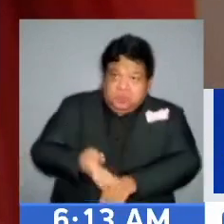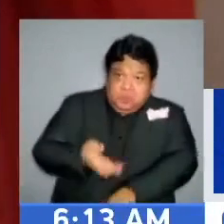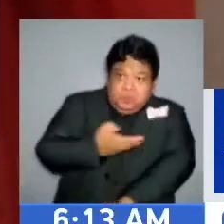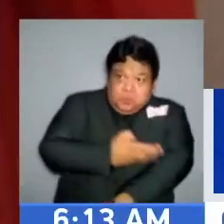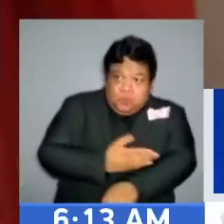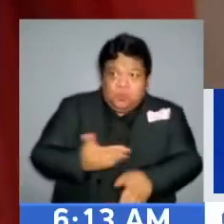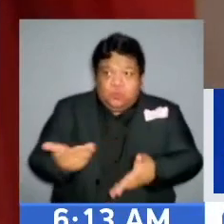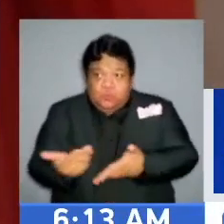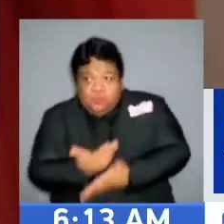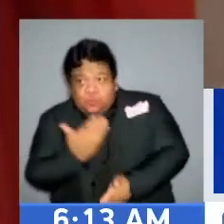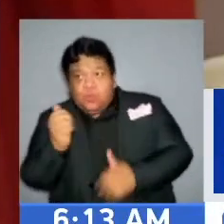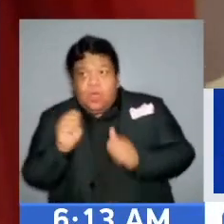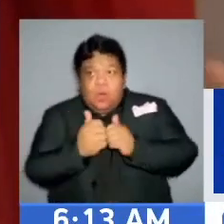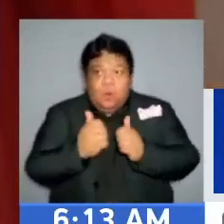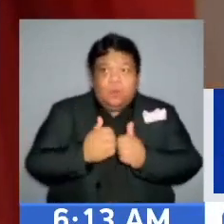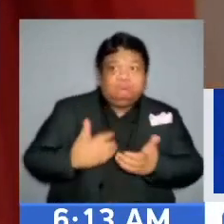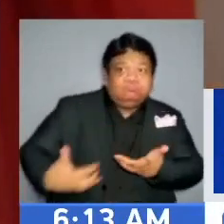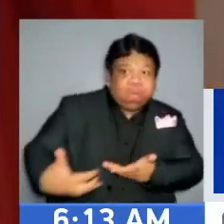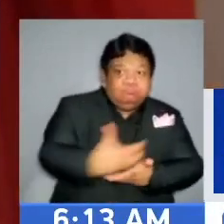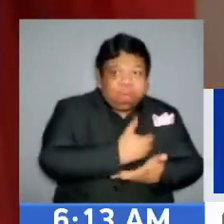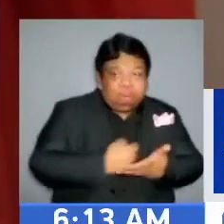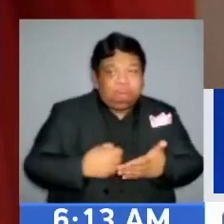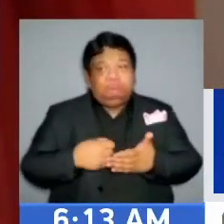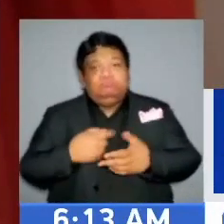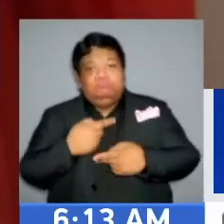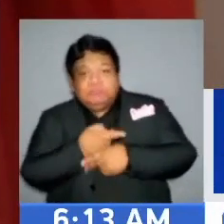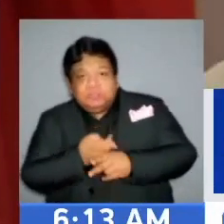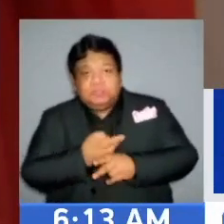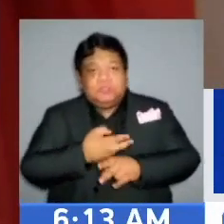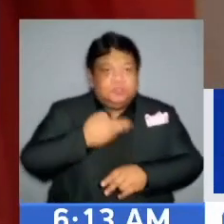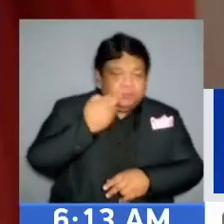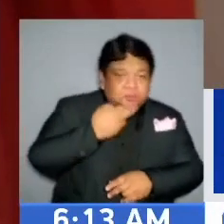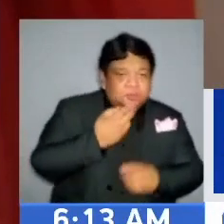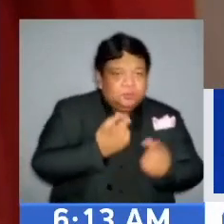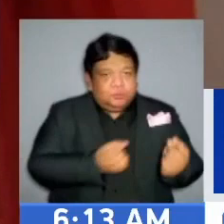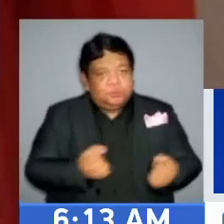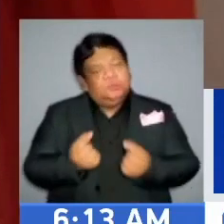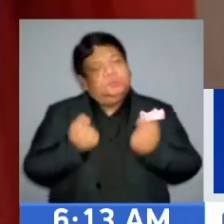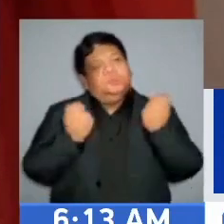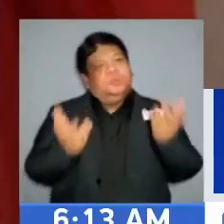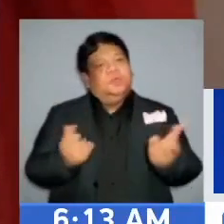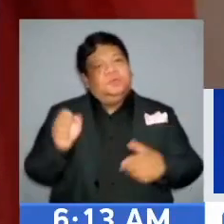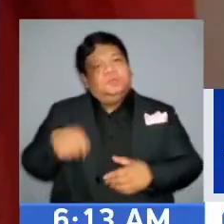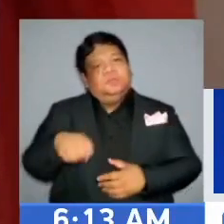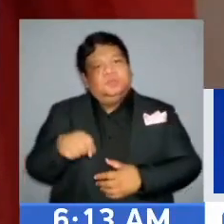mechanize and all of that, maraming gagawin, we are getting ready